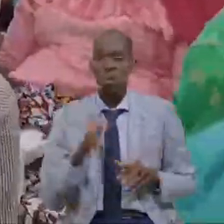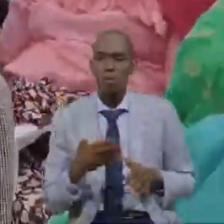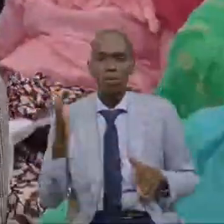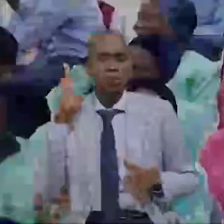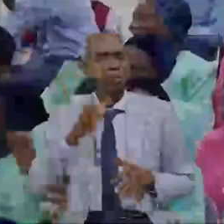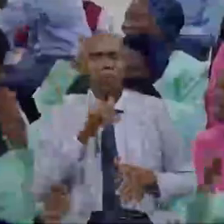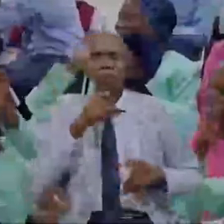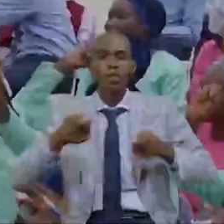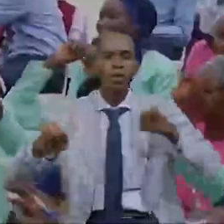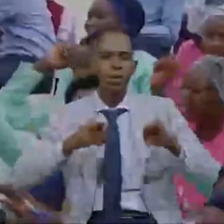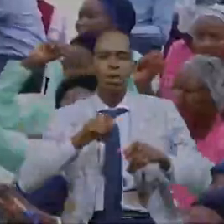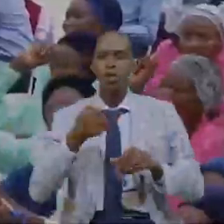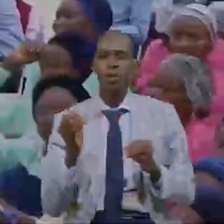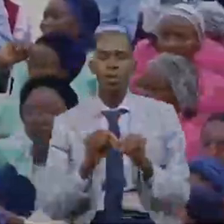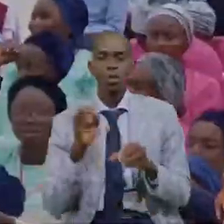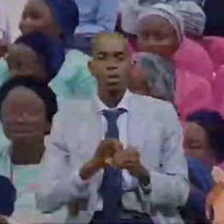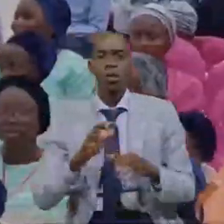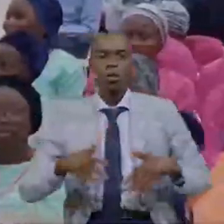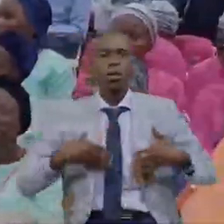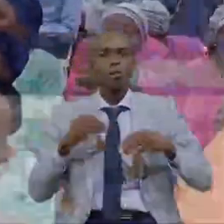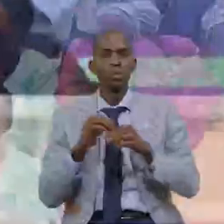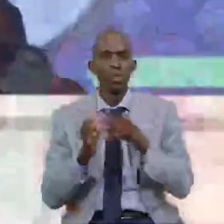plus au nom de Jésus.